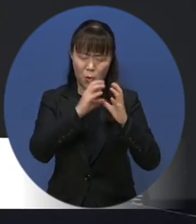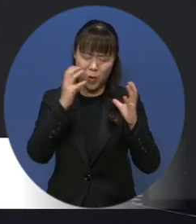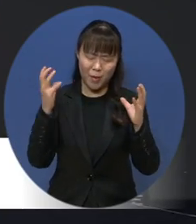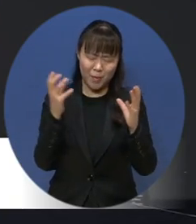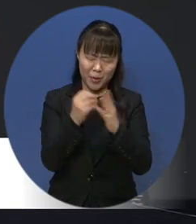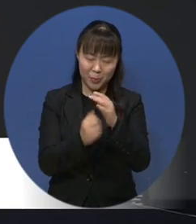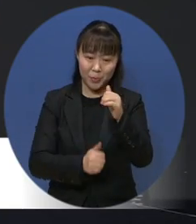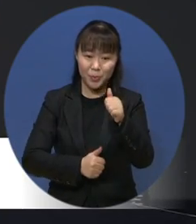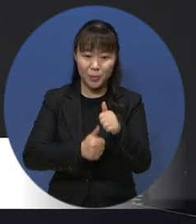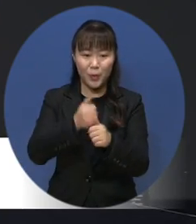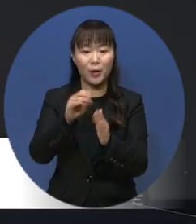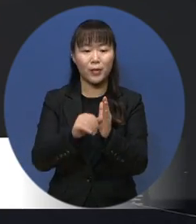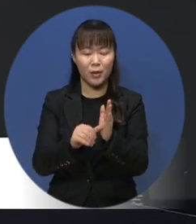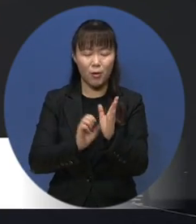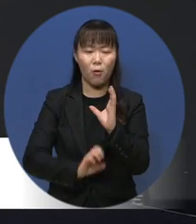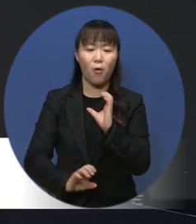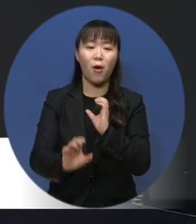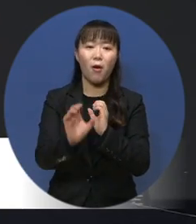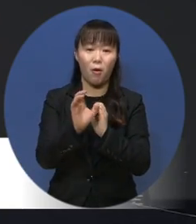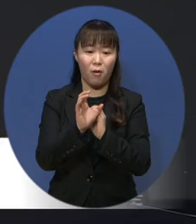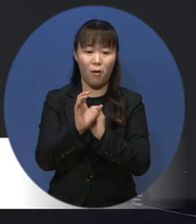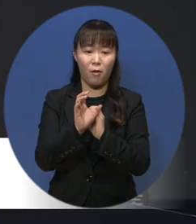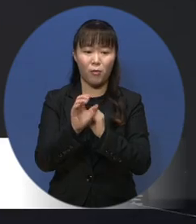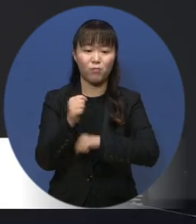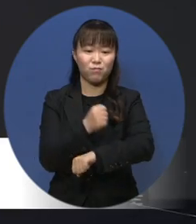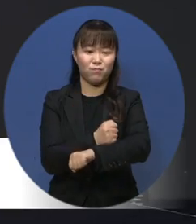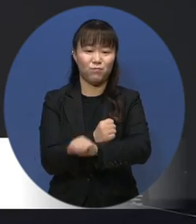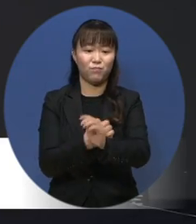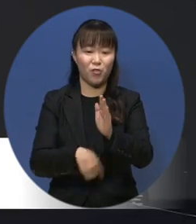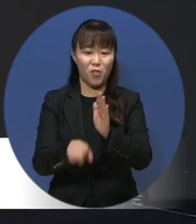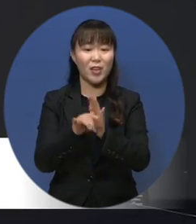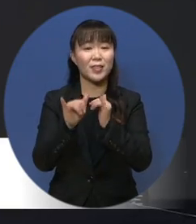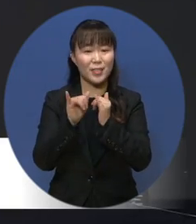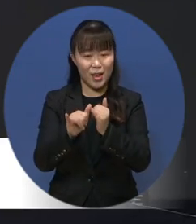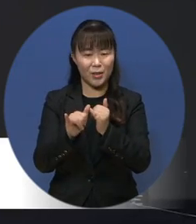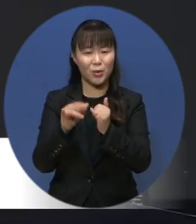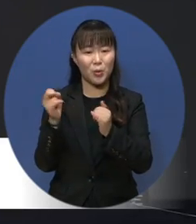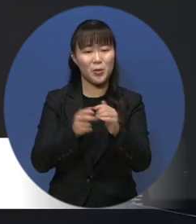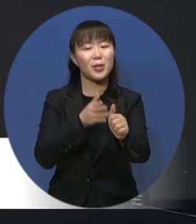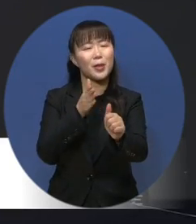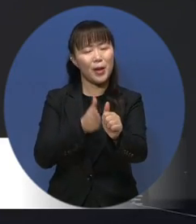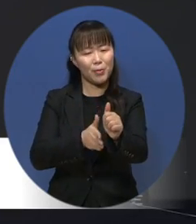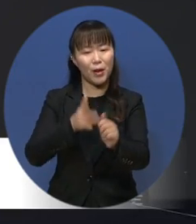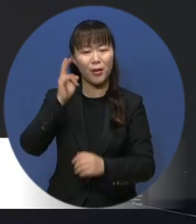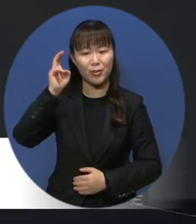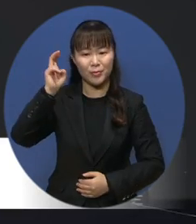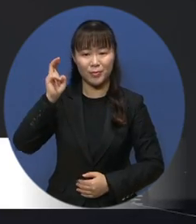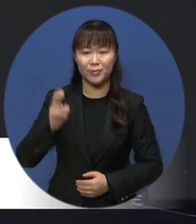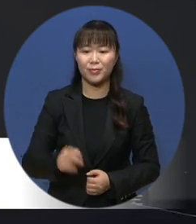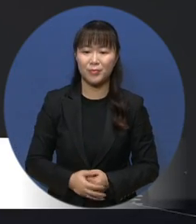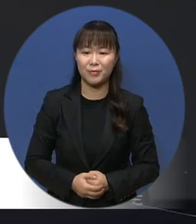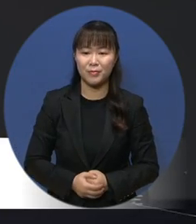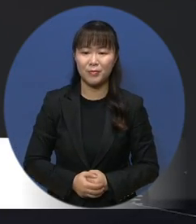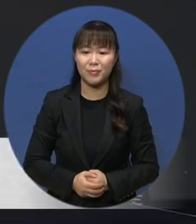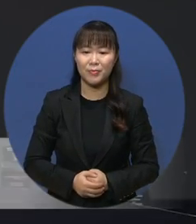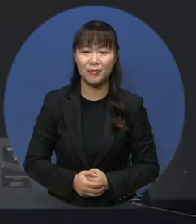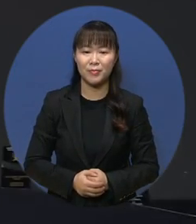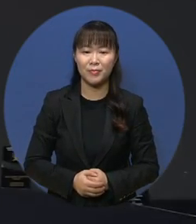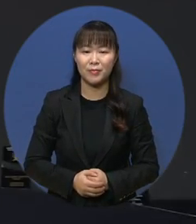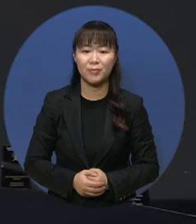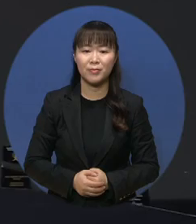완전히 극복하는 데 더 큰 일을 해주십사 하는 상이자 당부가 아닌가 생각을